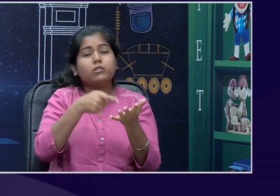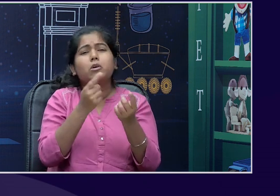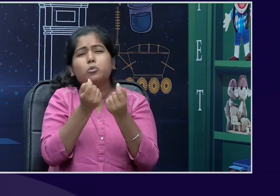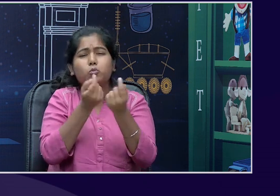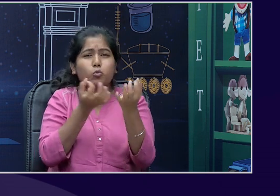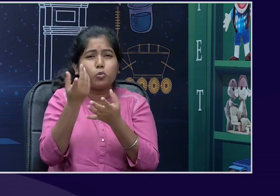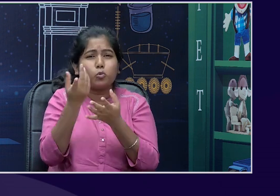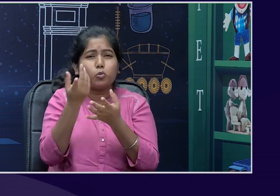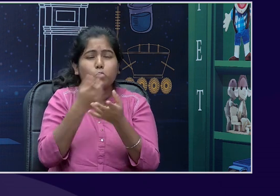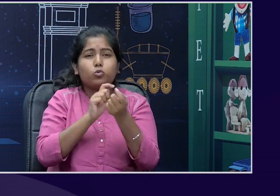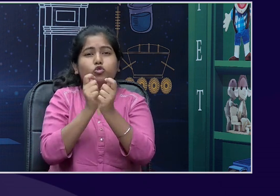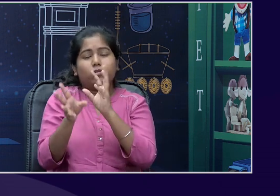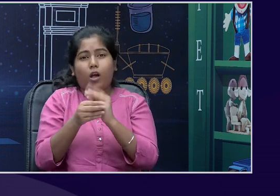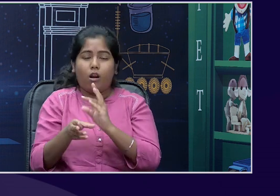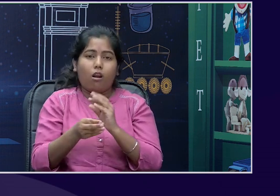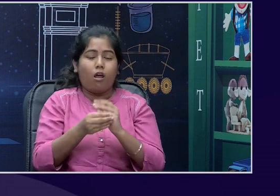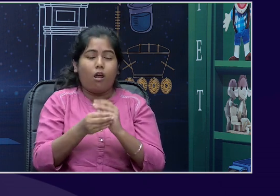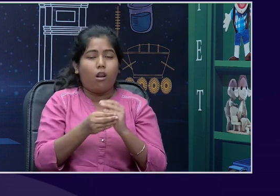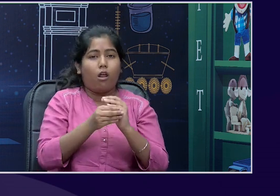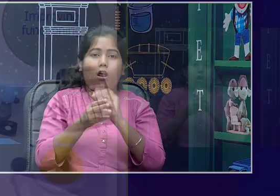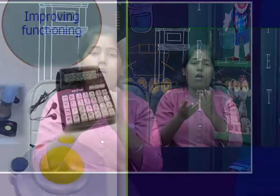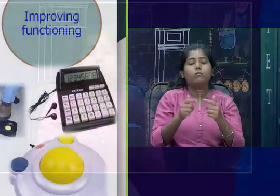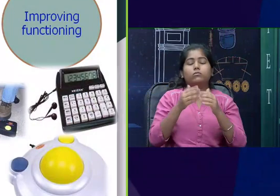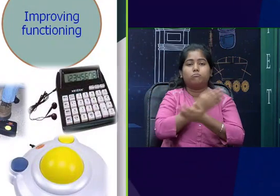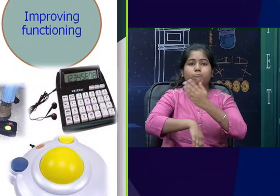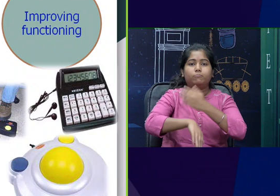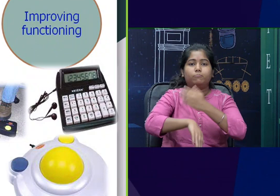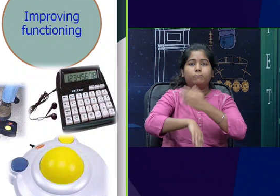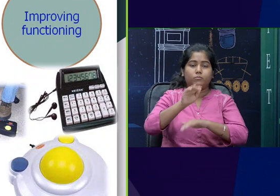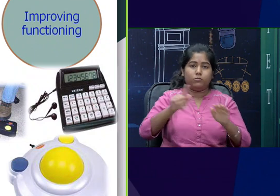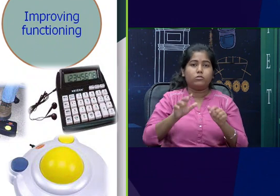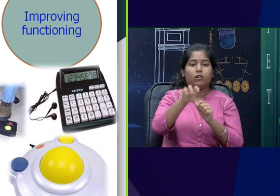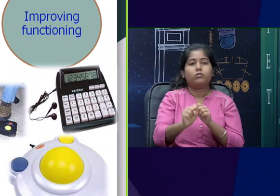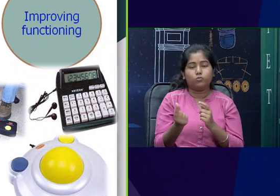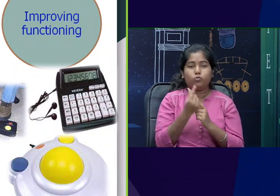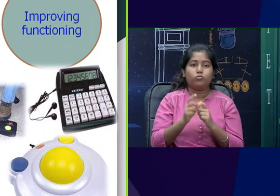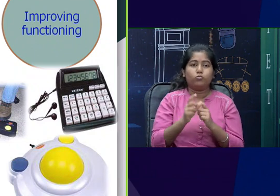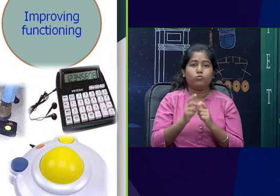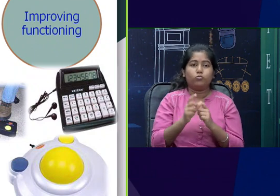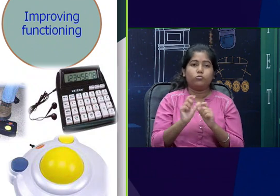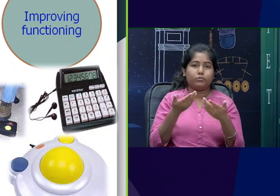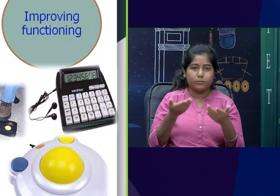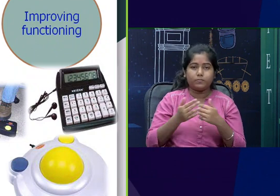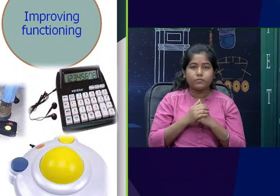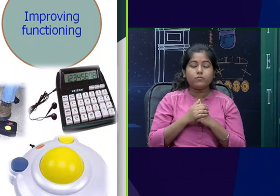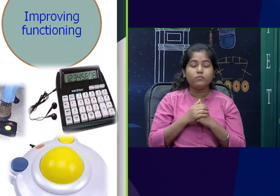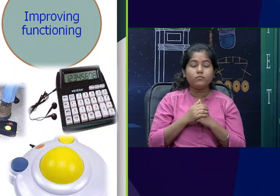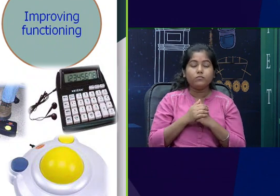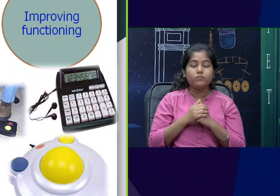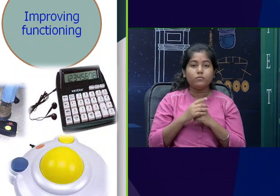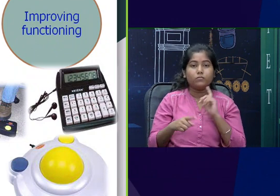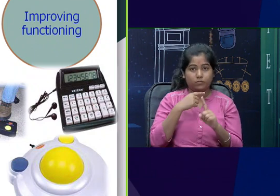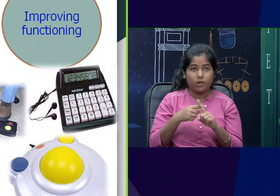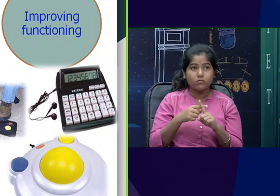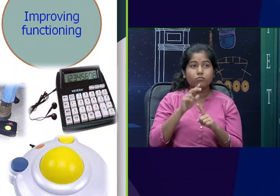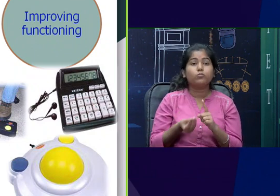हमारे दिव्यांगजन या स्टूडेंट विद डिसेबिलिटी किसी क्लास में किसी भी सेक्टर का हो, वो इसको अपने टास्क को पूरा कर सकते हैं। एंड